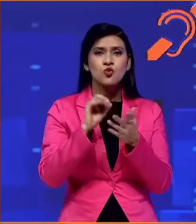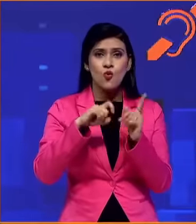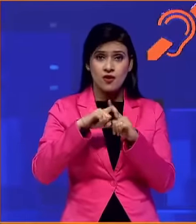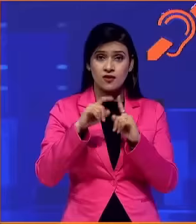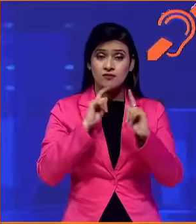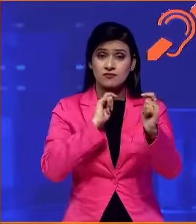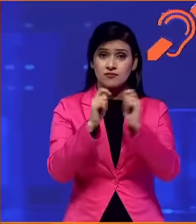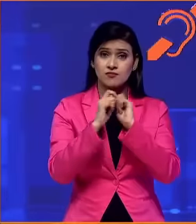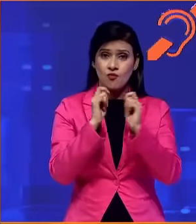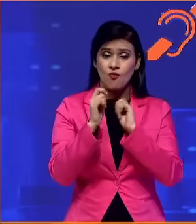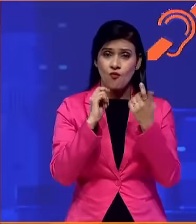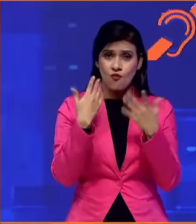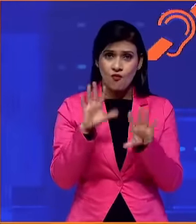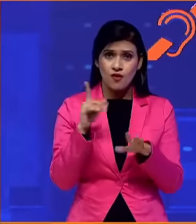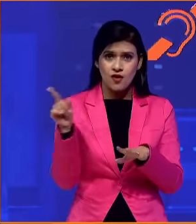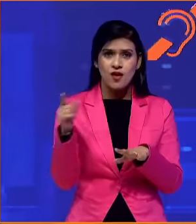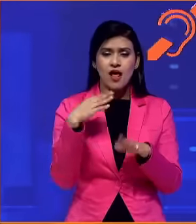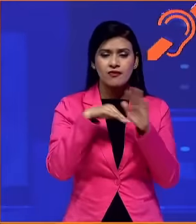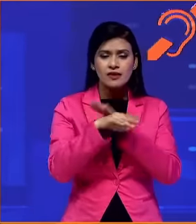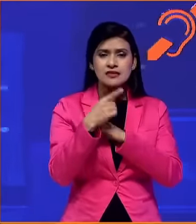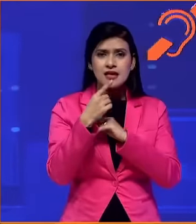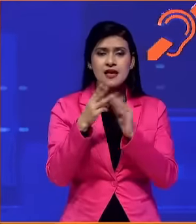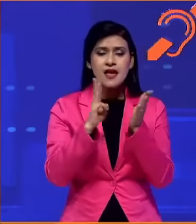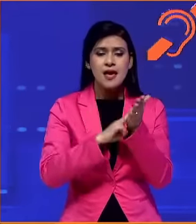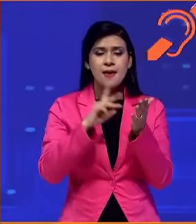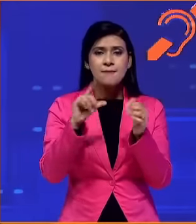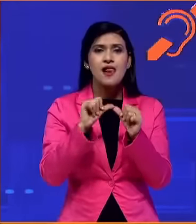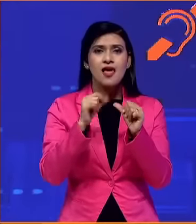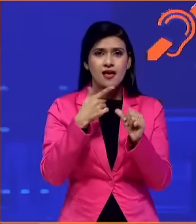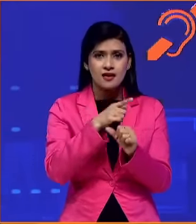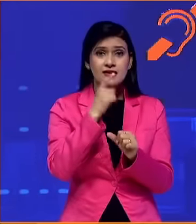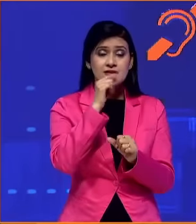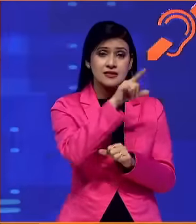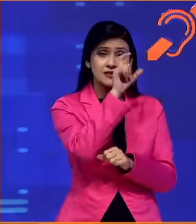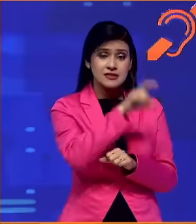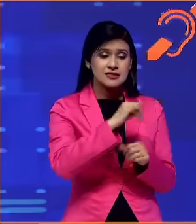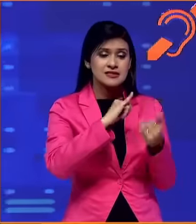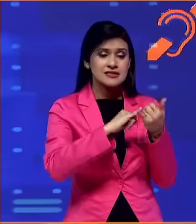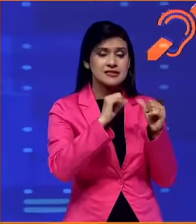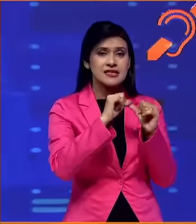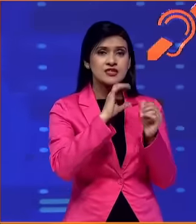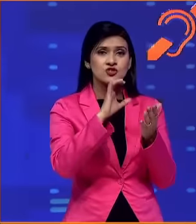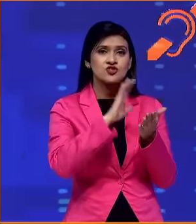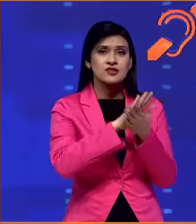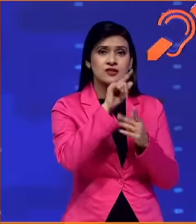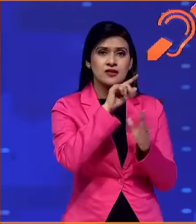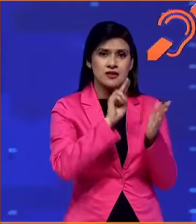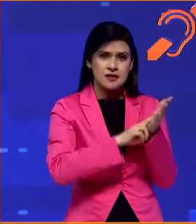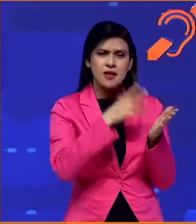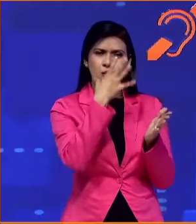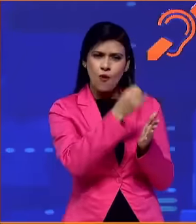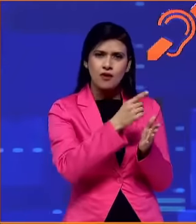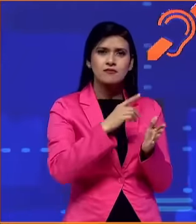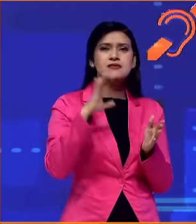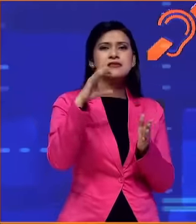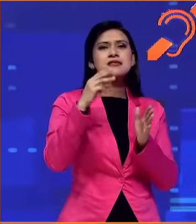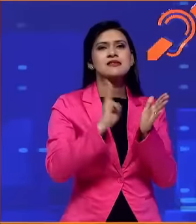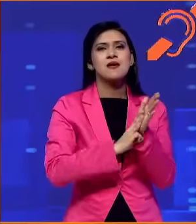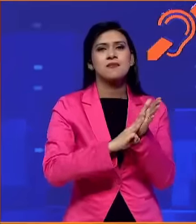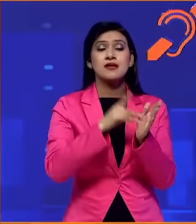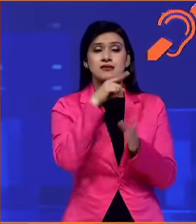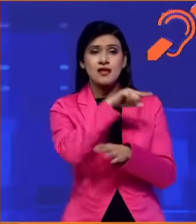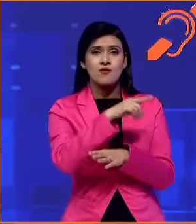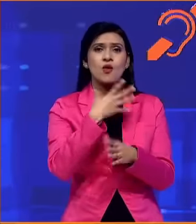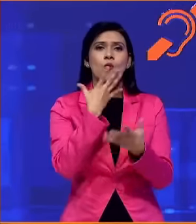सेपहलेहीइसबातपरचर्चाशुरूहोगईथीकि विधायकसचिनपायलटकोमुख्यमंत्रीबनानाचाहतेहैं। कांग्रेसहाई कमांडसचिन पायलटको